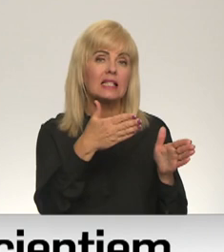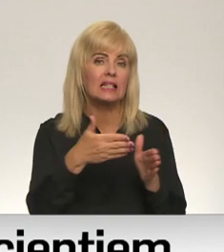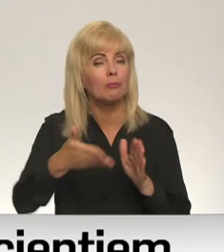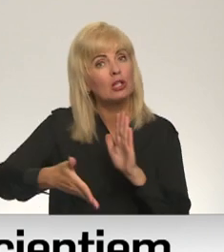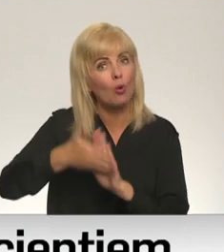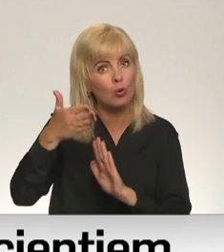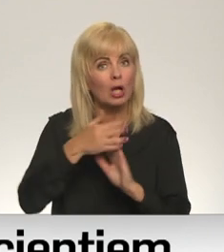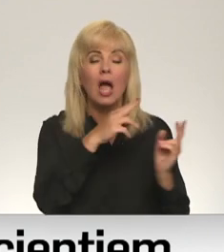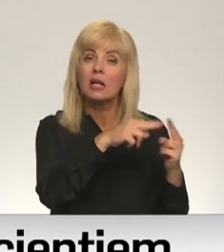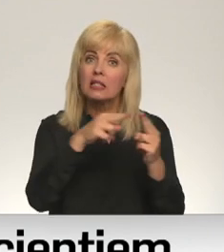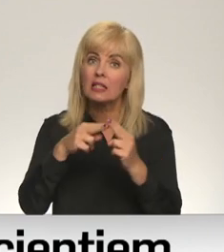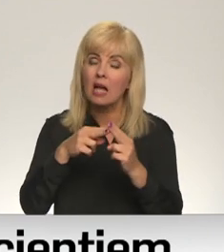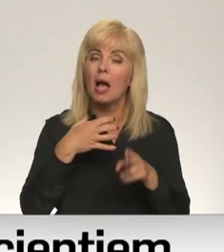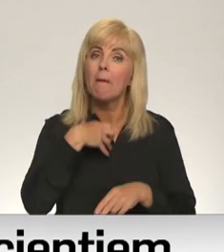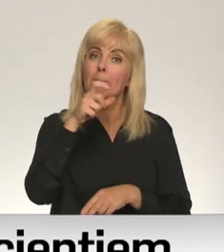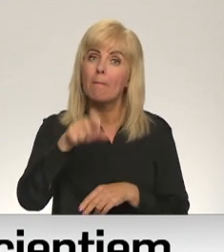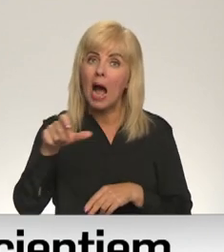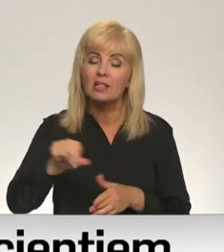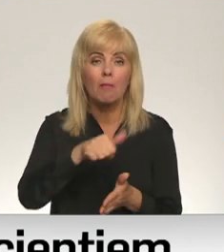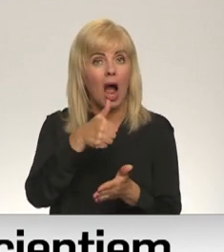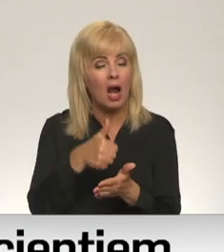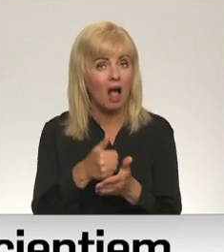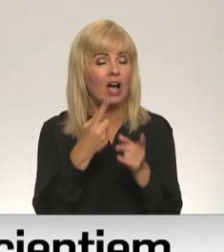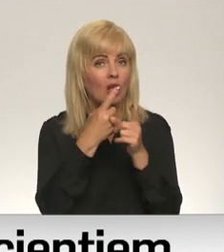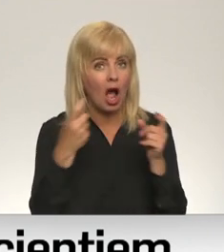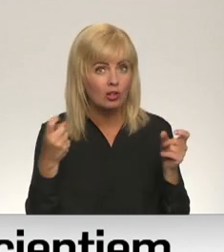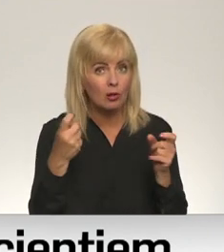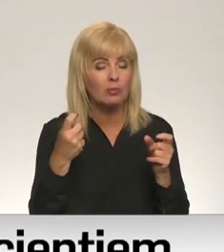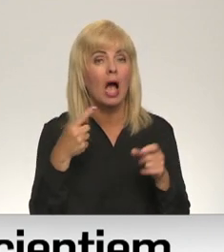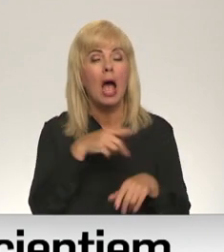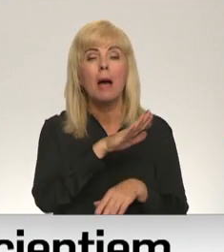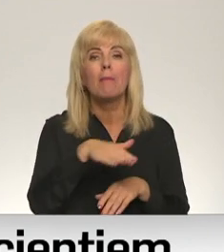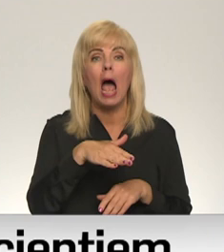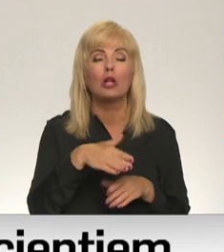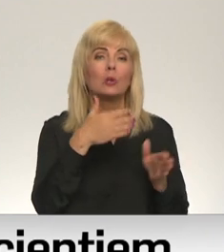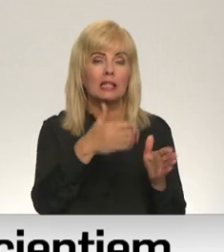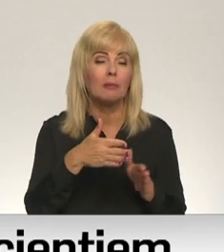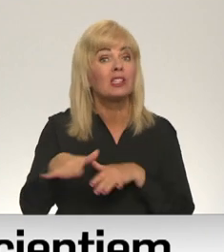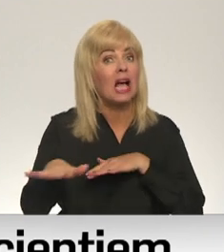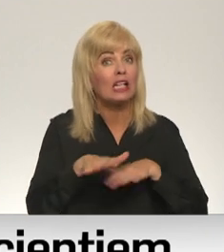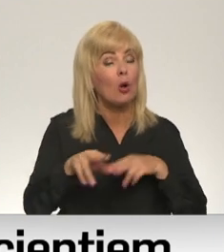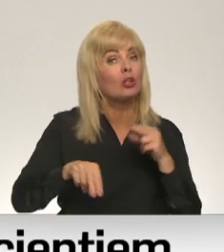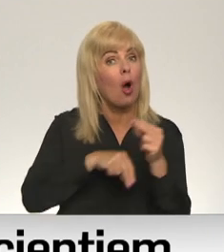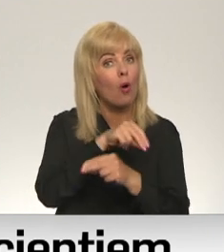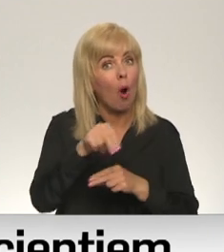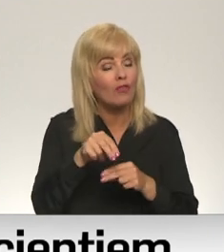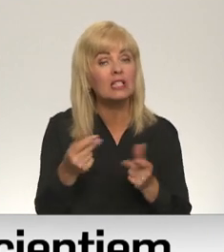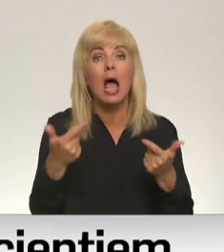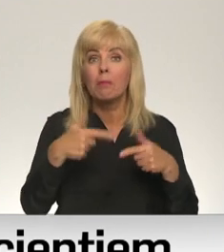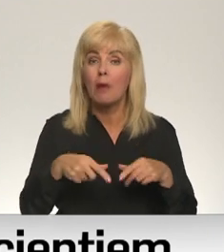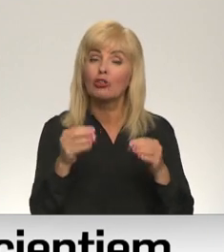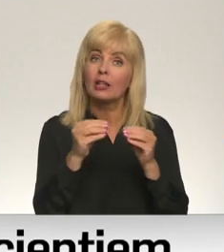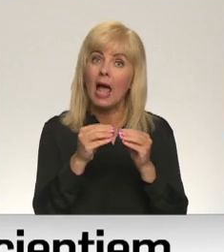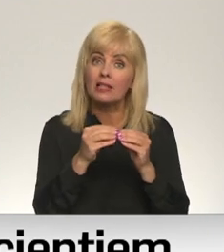jāuzlabo saziņa ar pacientiem. Šī ir viena no galvenajām atziņām, kur izskanēja Bērnu Klīniskās universitātes rīkotajā konferencē. Pašlaik tikai